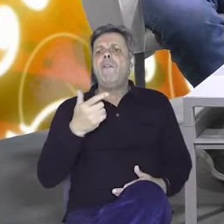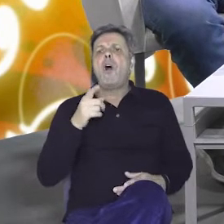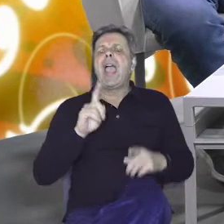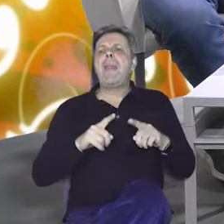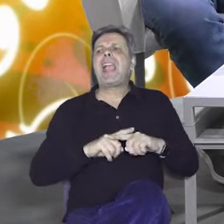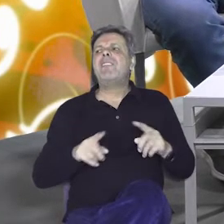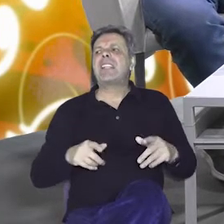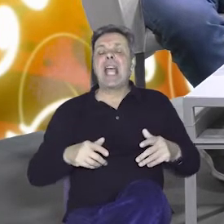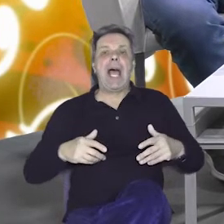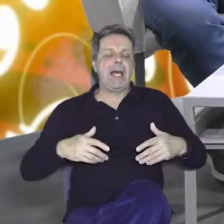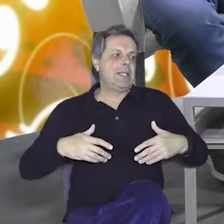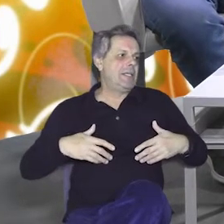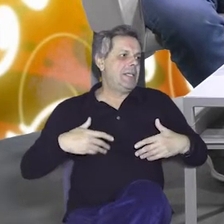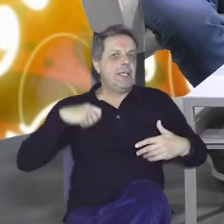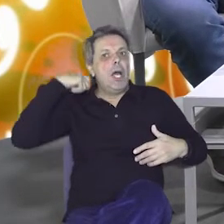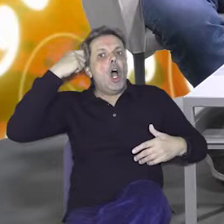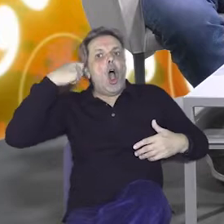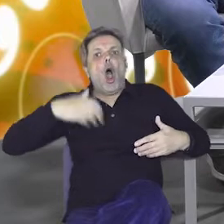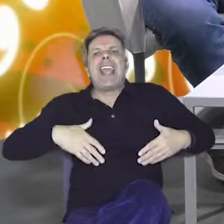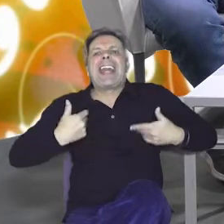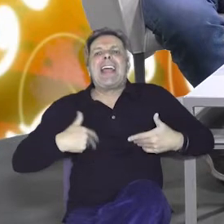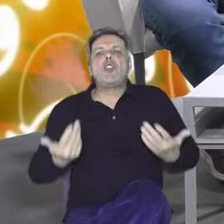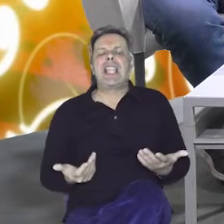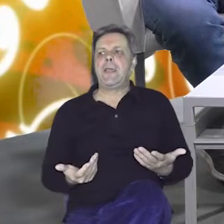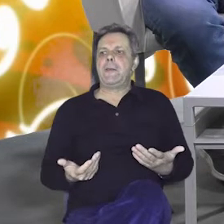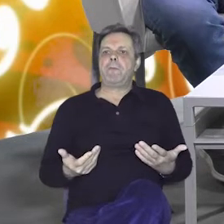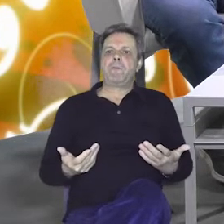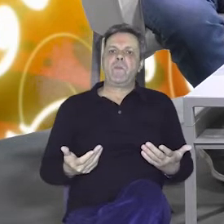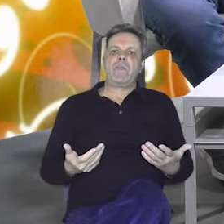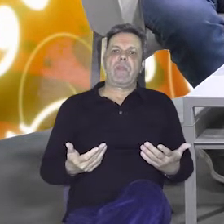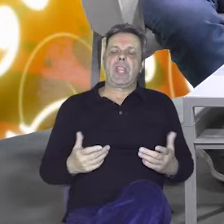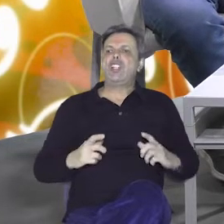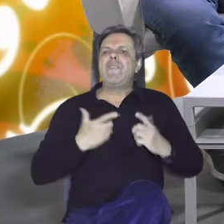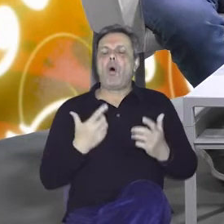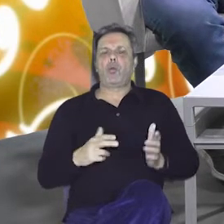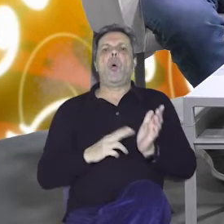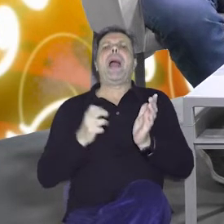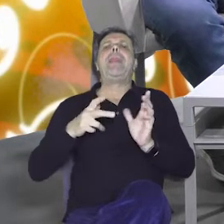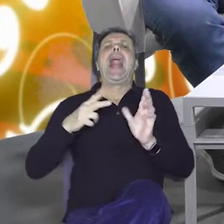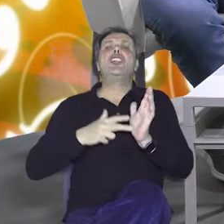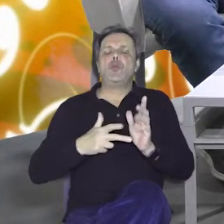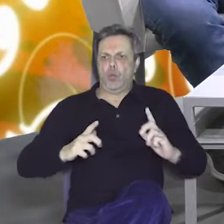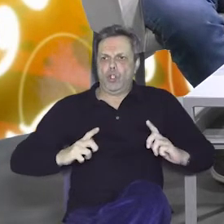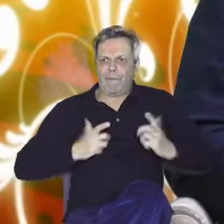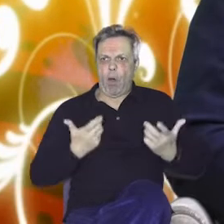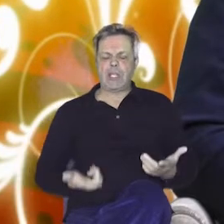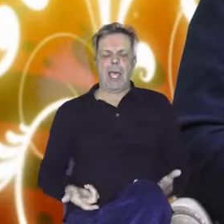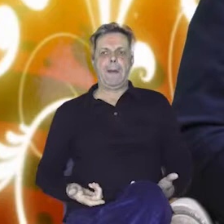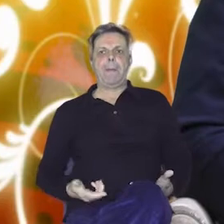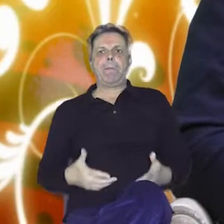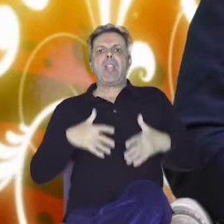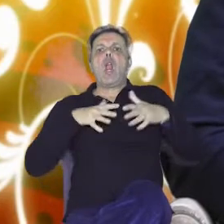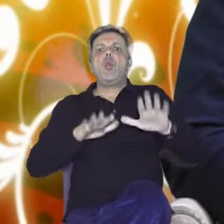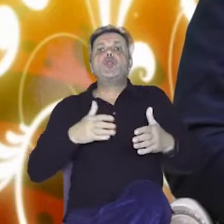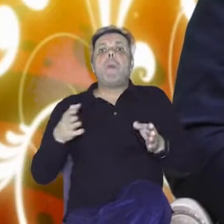radosti jednom životu, ode radosti načinu života, ode radosti ljudskom